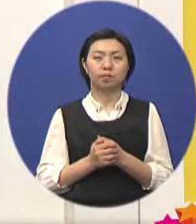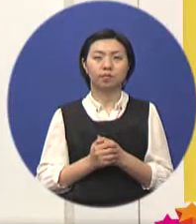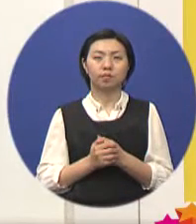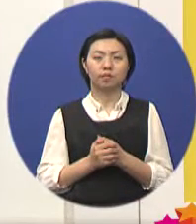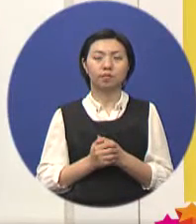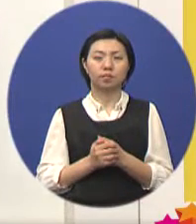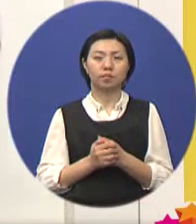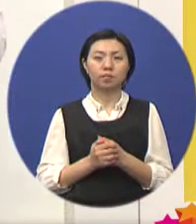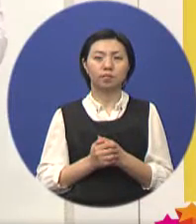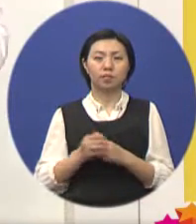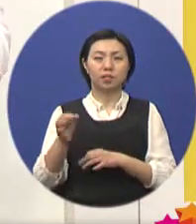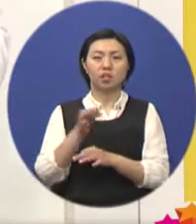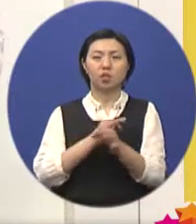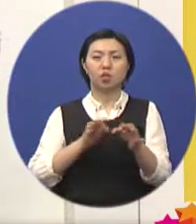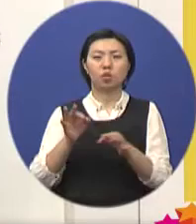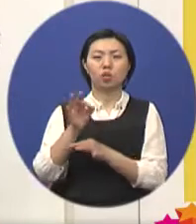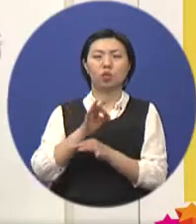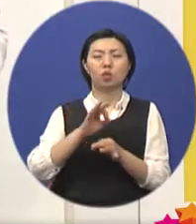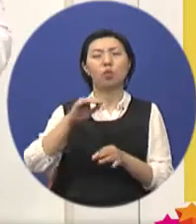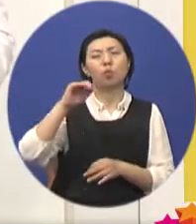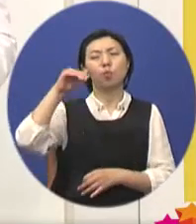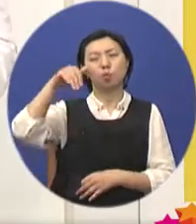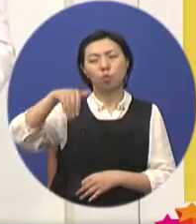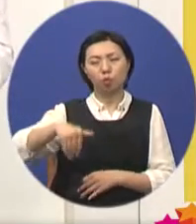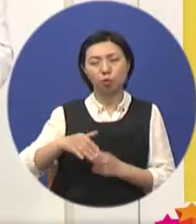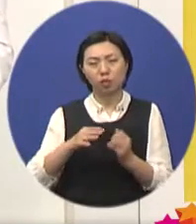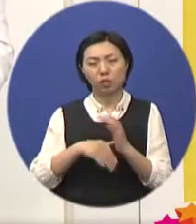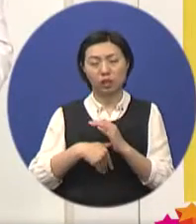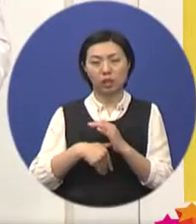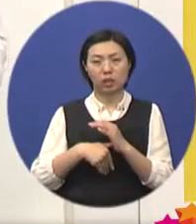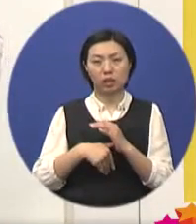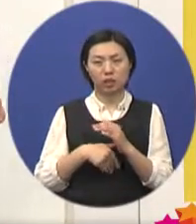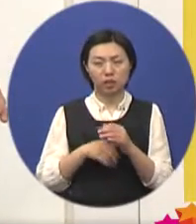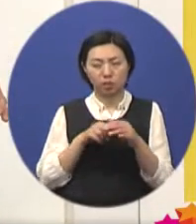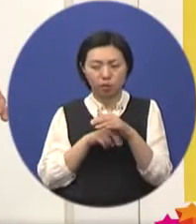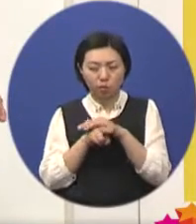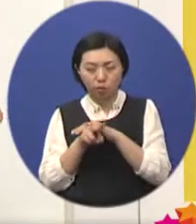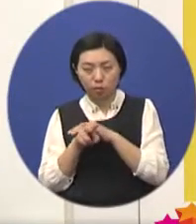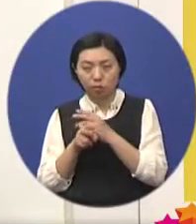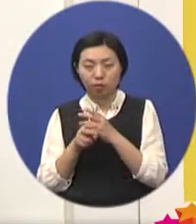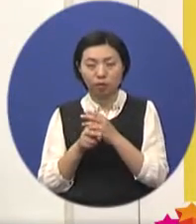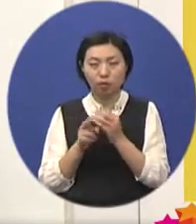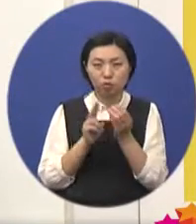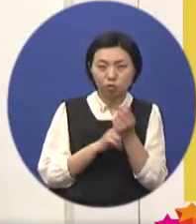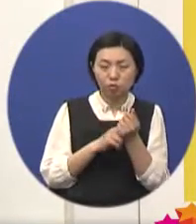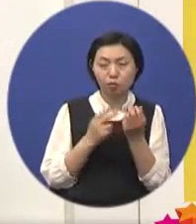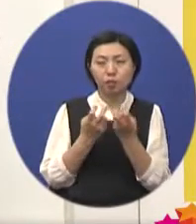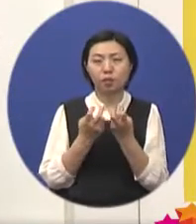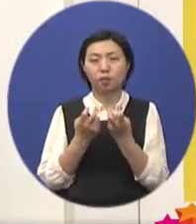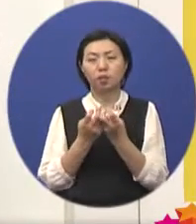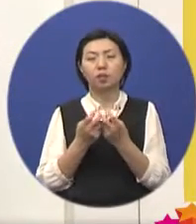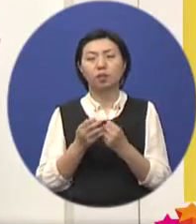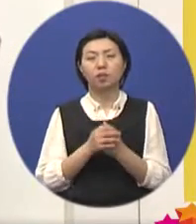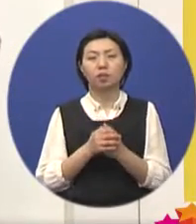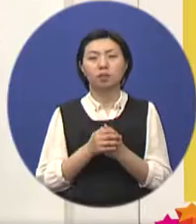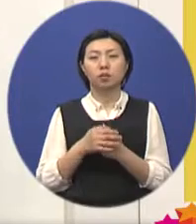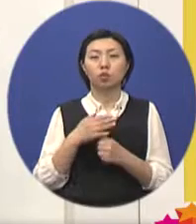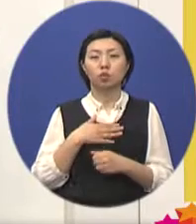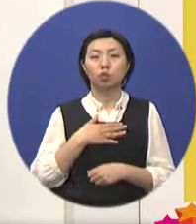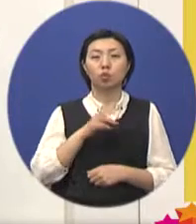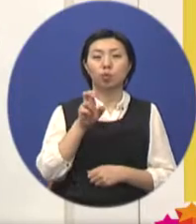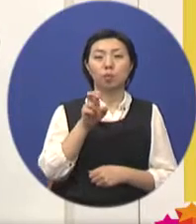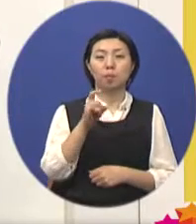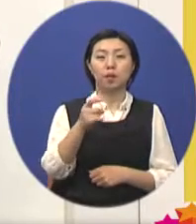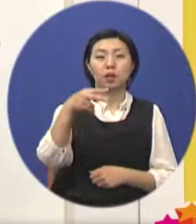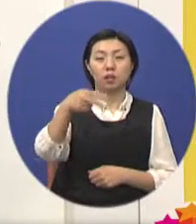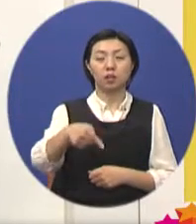그 경기가 어려울 때 피해 네. 나가는 방법은 바로 전략. 예. 아니, 제가 메들리를 냈잖아요. 우와. 근데 그것도 이렇게